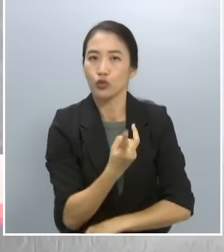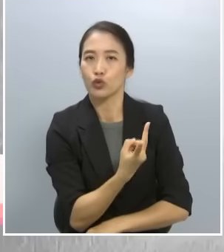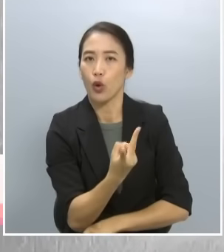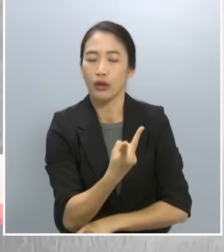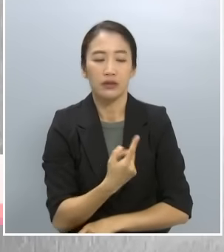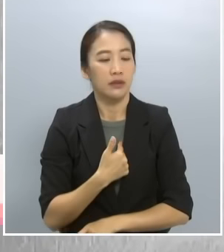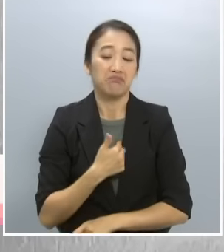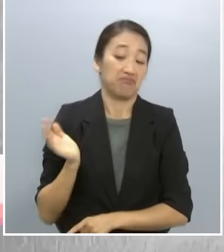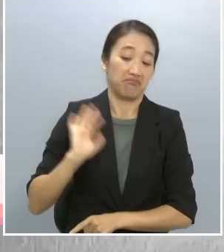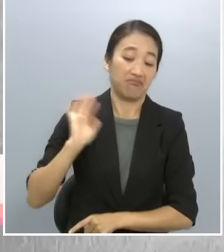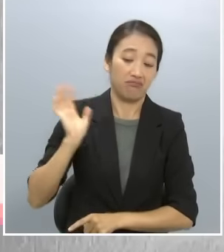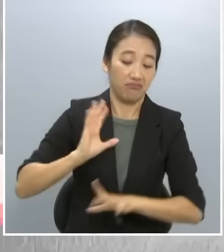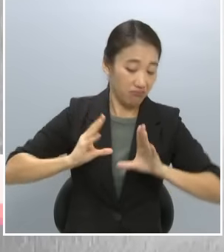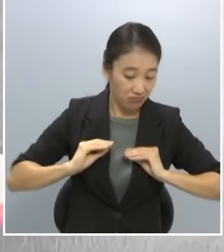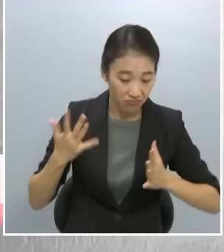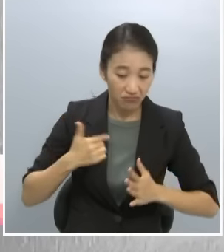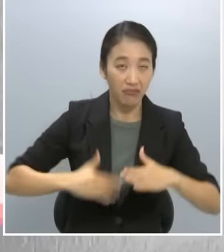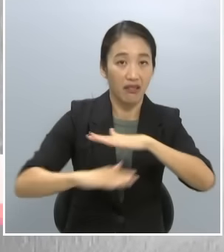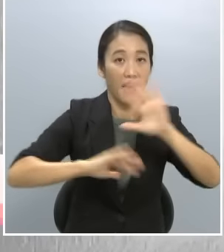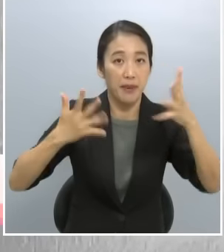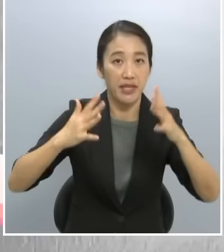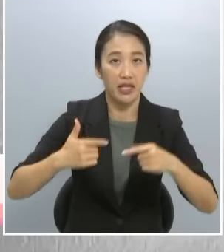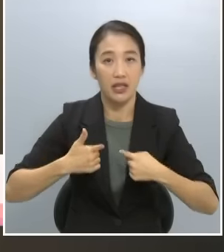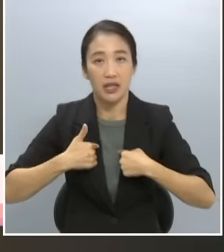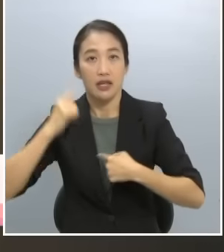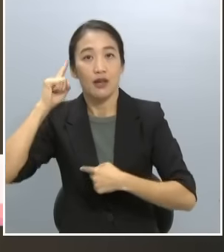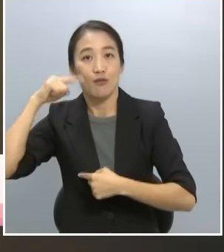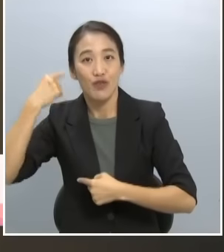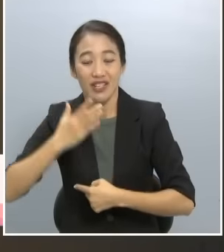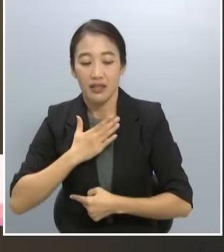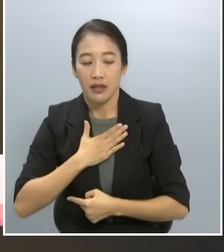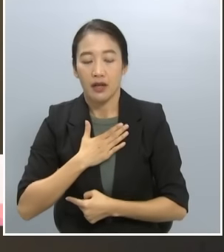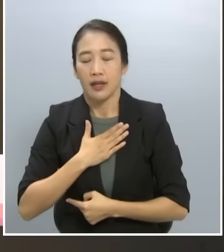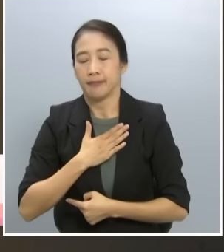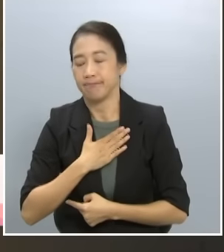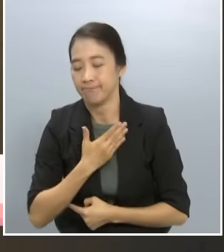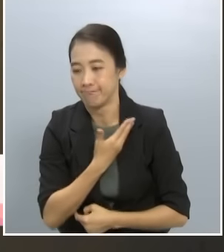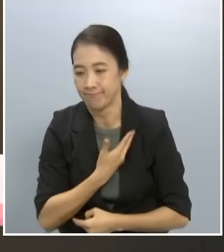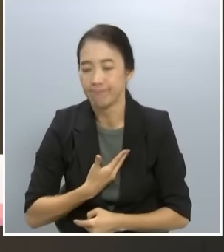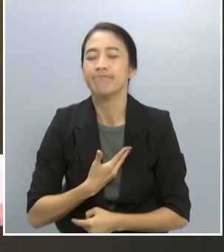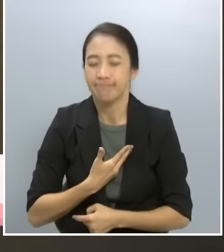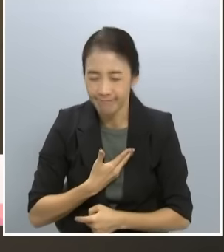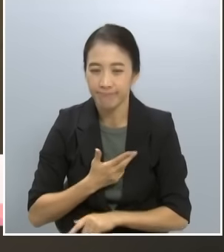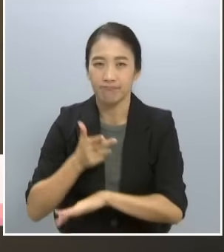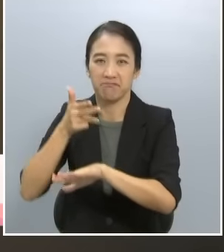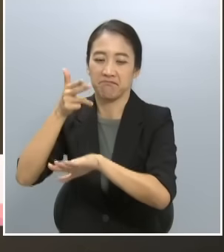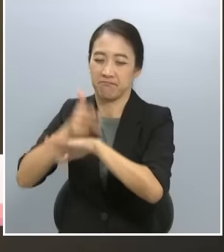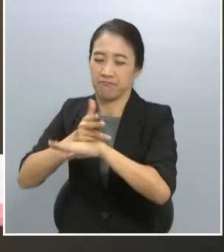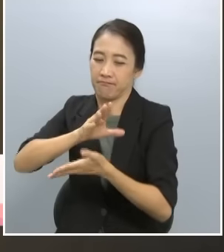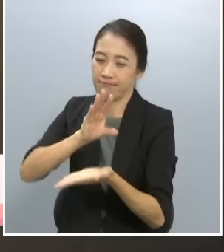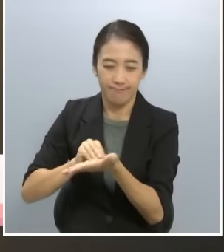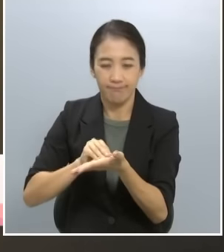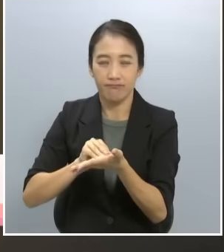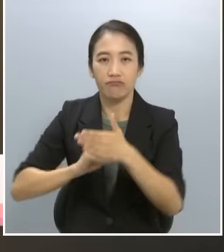ในเมื่อบอกไม่มีหลักฐานใช่ไหมไม่เป็นไรฉันซื้อกล้องวงจรปิดเลยจ้าติดกล้องวงจรปิดเลยจ้